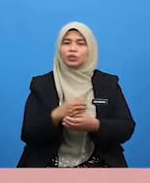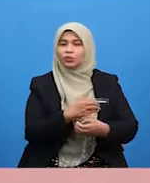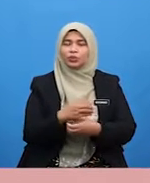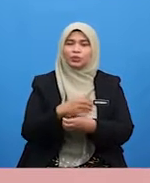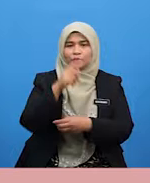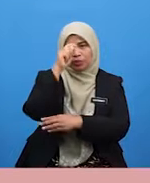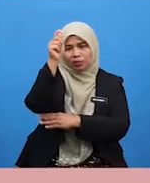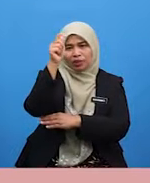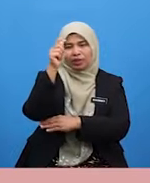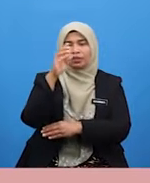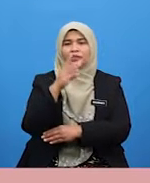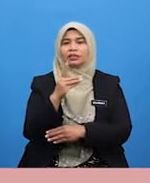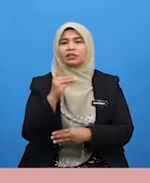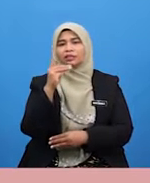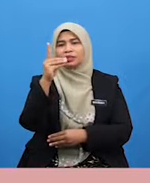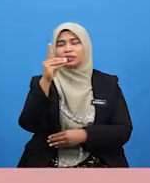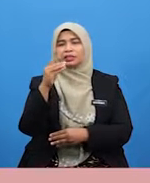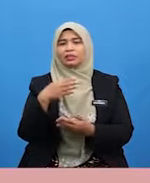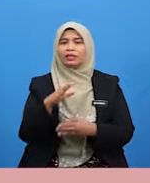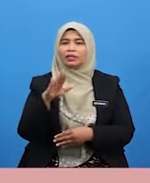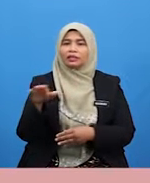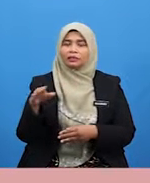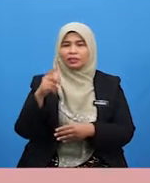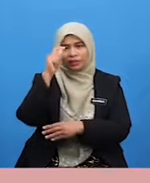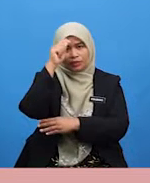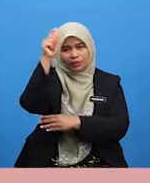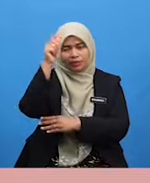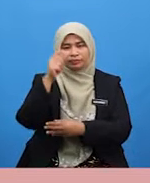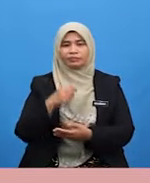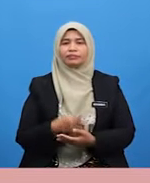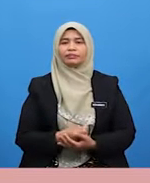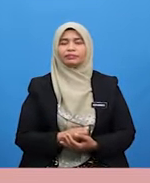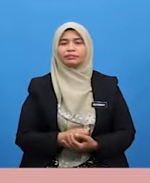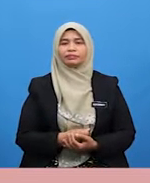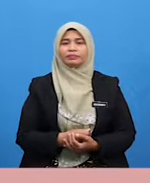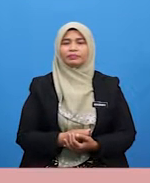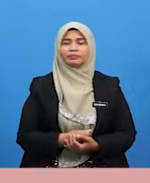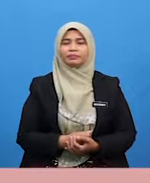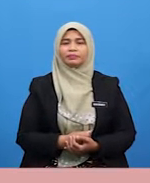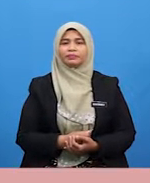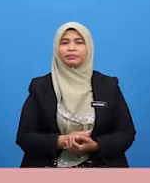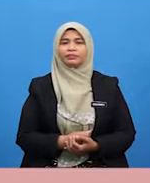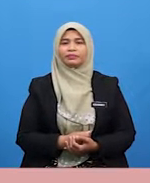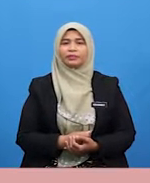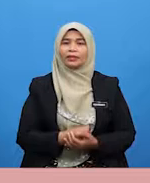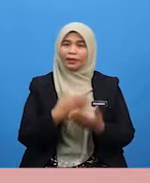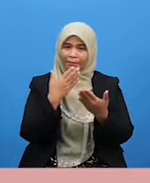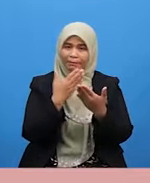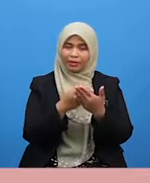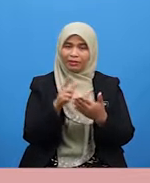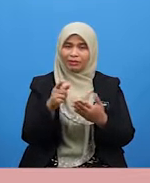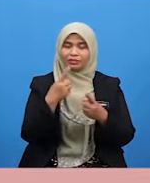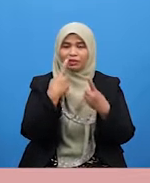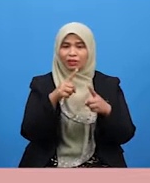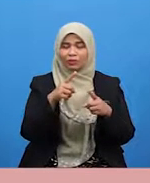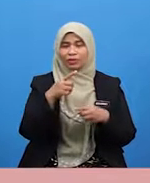Tuhan, D. adik-beradik Tuhan. Dah dapat jawapannya? Baiklah, jawapan bagi